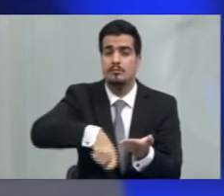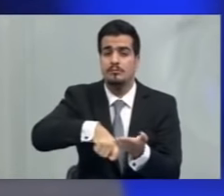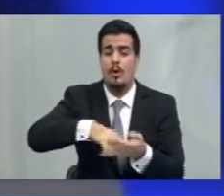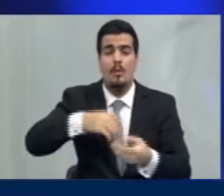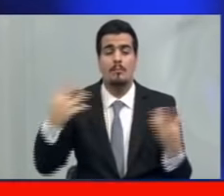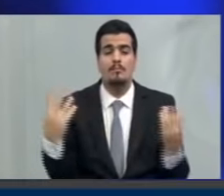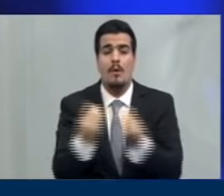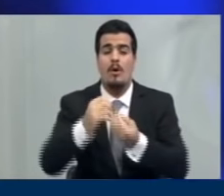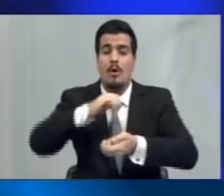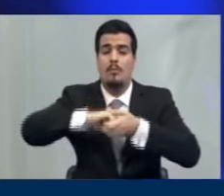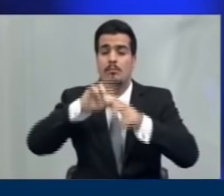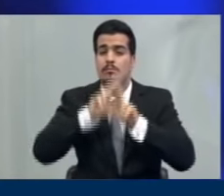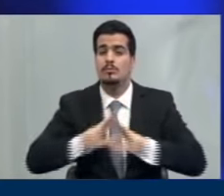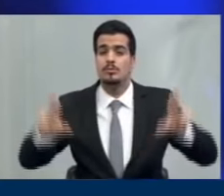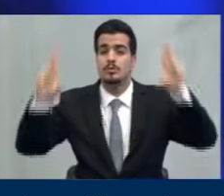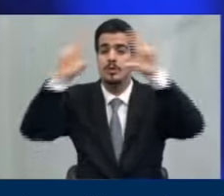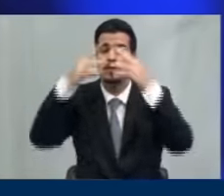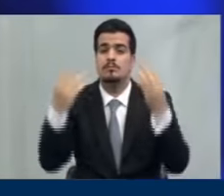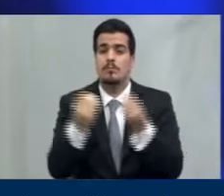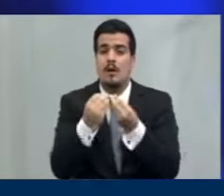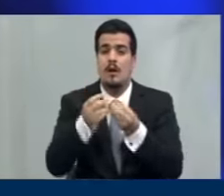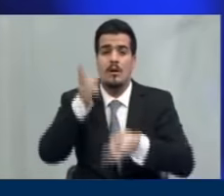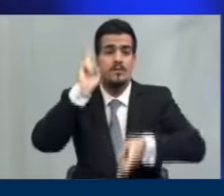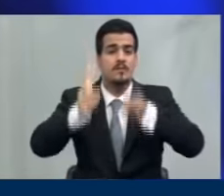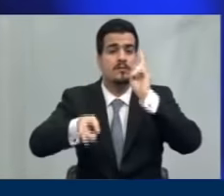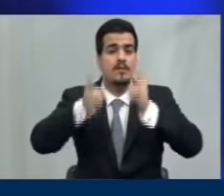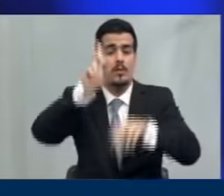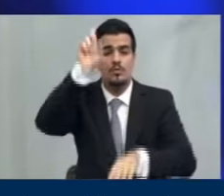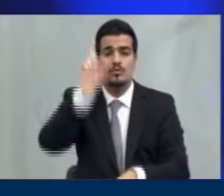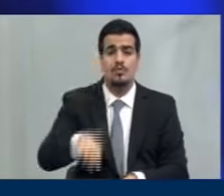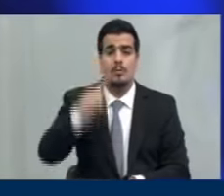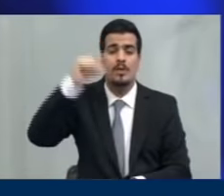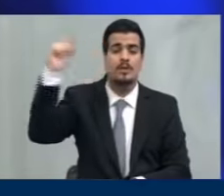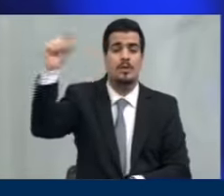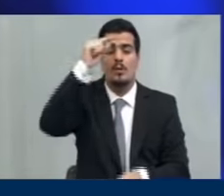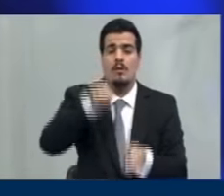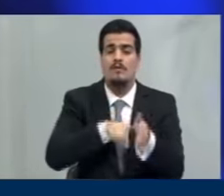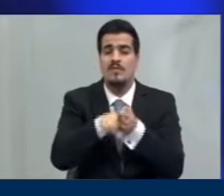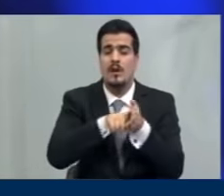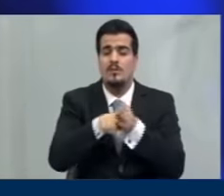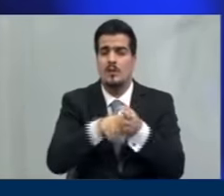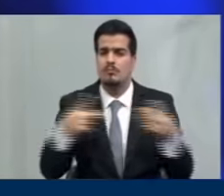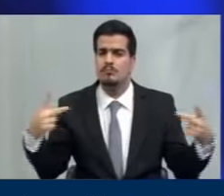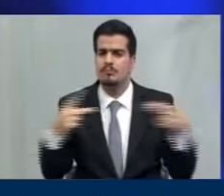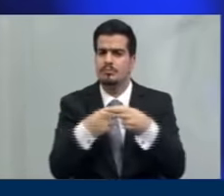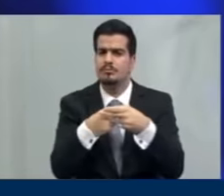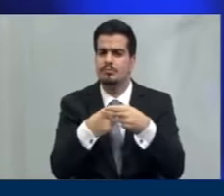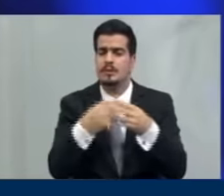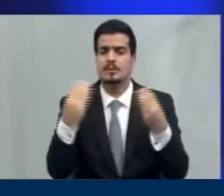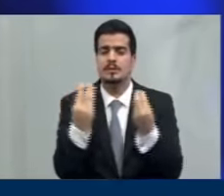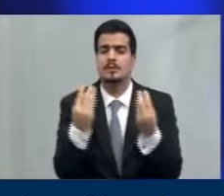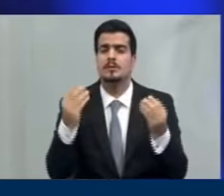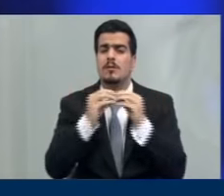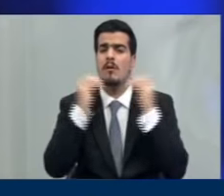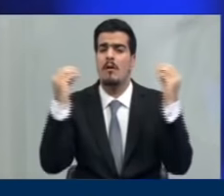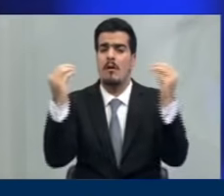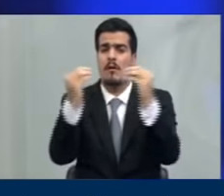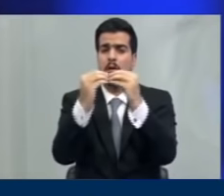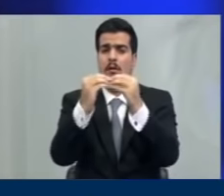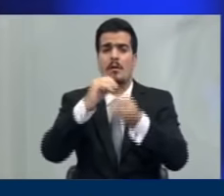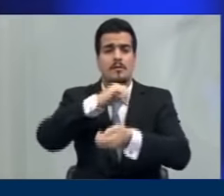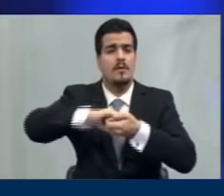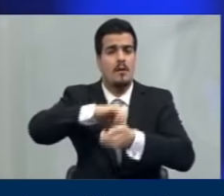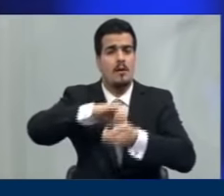الأمم المتحدة على هامش احتفالية اليوم الدولي لمكافحة الفساد الذي أقامته هيئة النزاهة